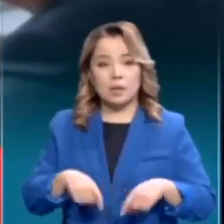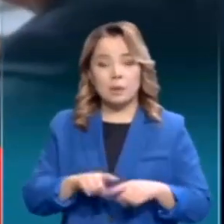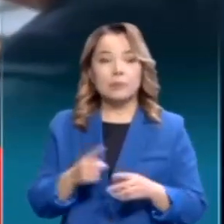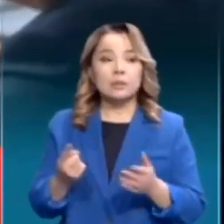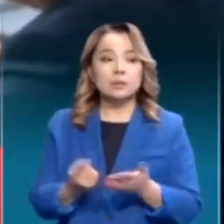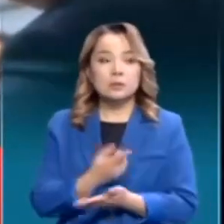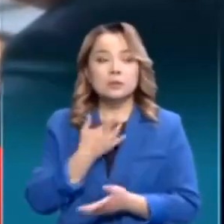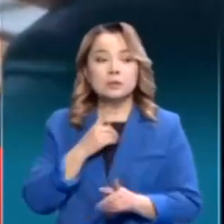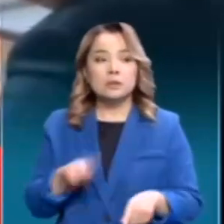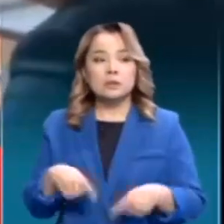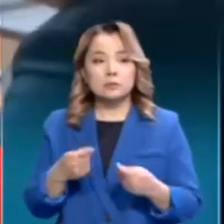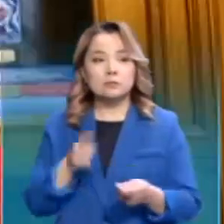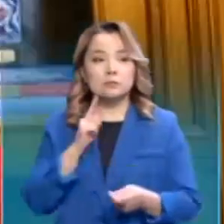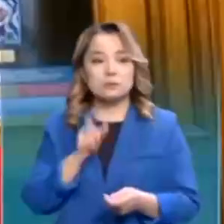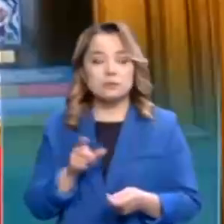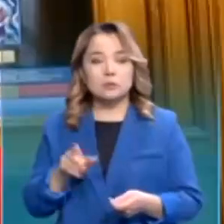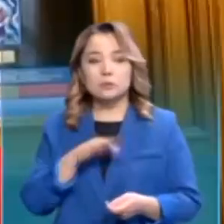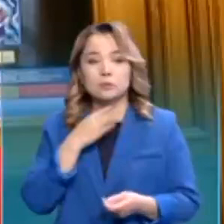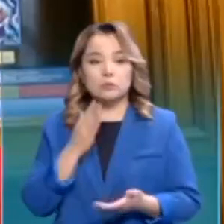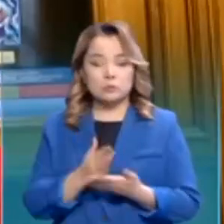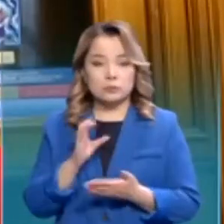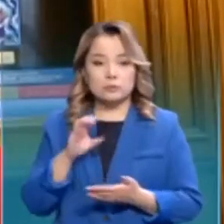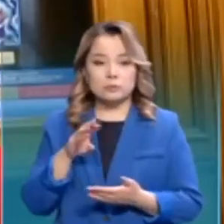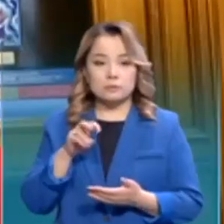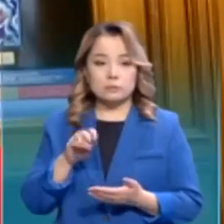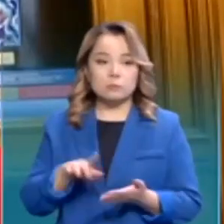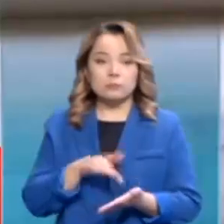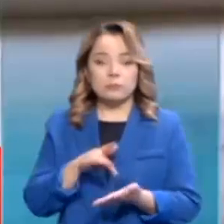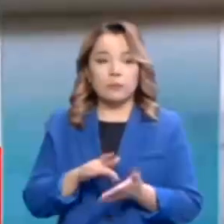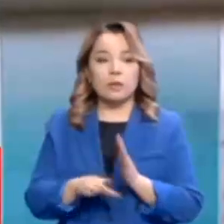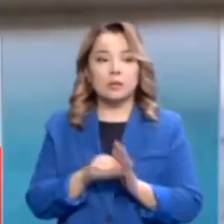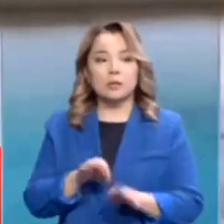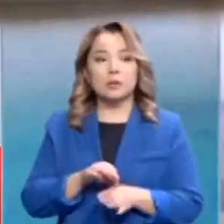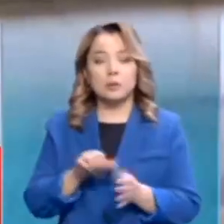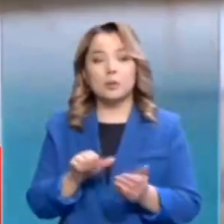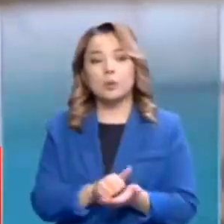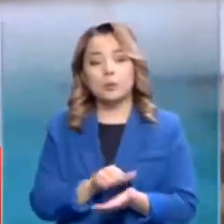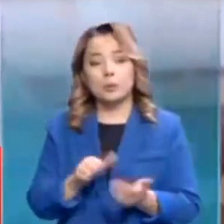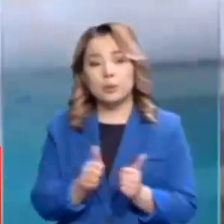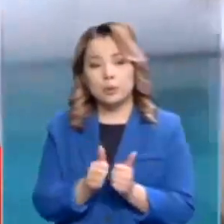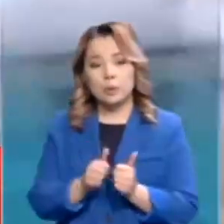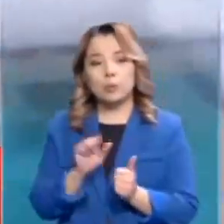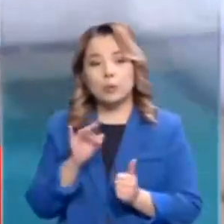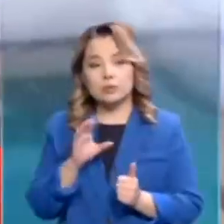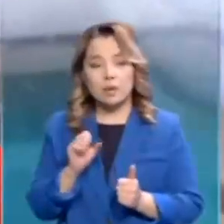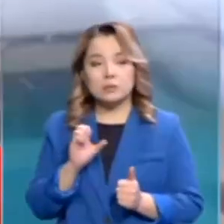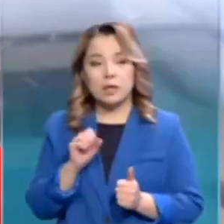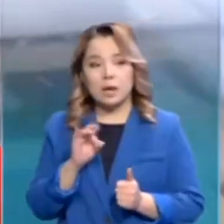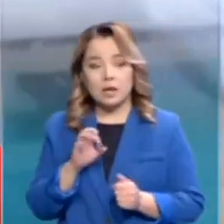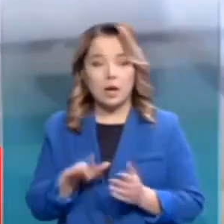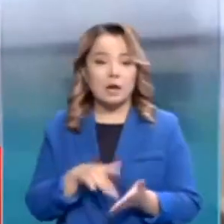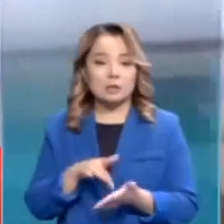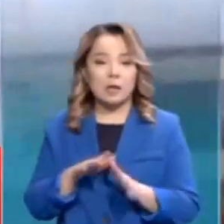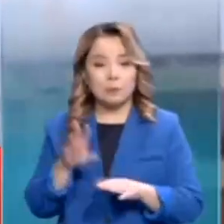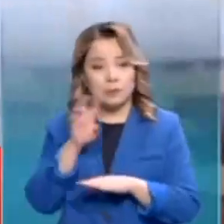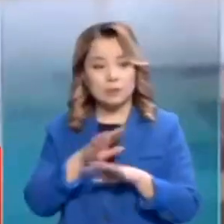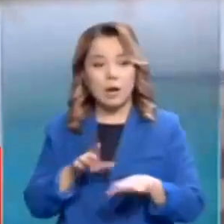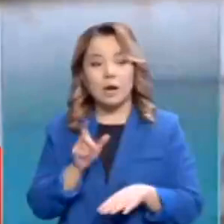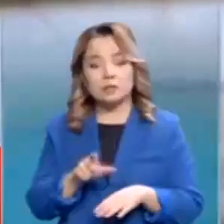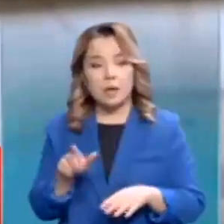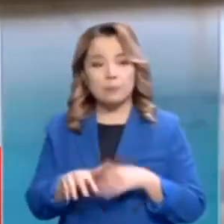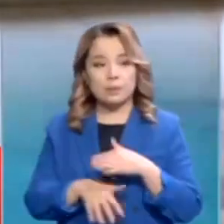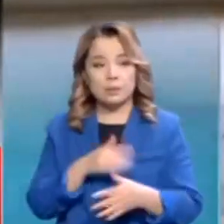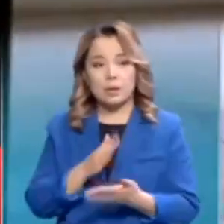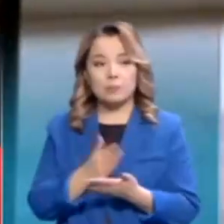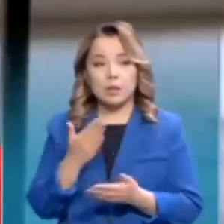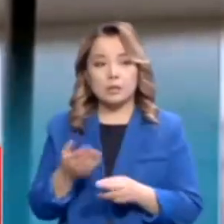рет дауыс берген жастар да көп. Ыстамбұл қаласындағы сайлау учаскесіне көршілес Бурса, Сакария қалаларында да еліміздің азаматтары келіп